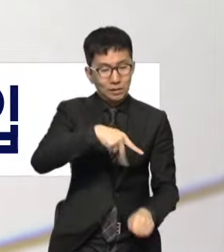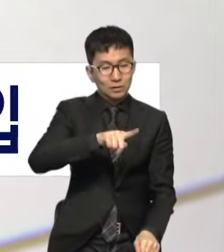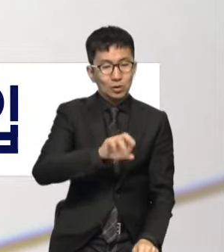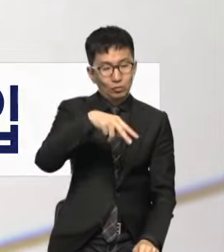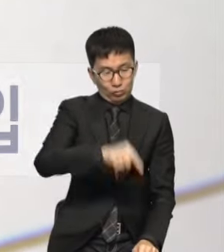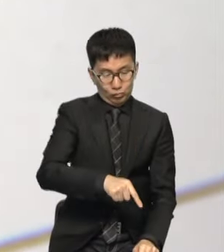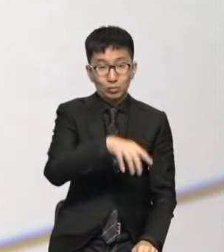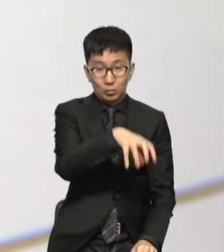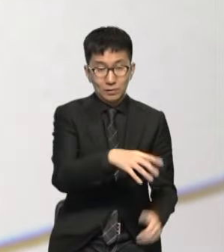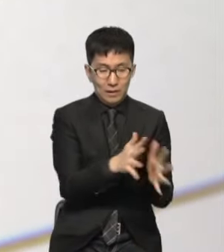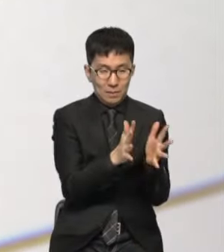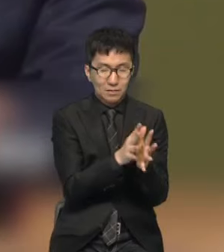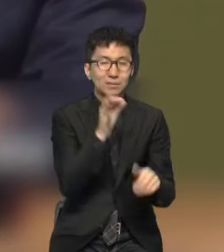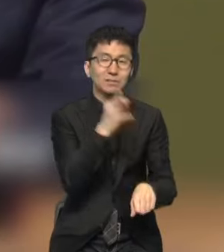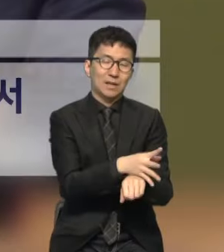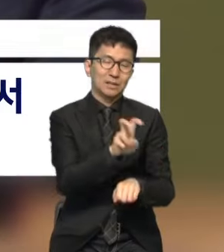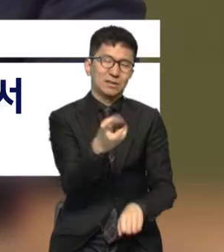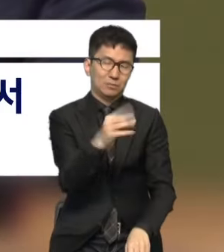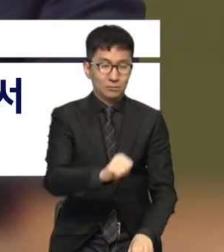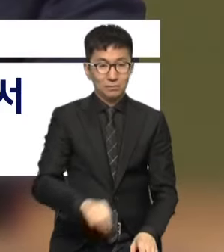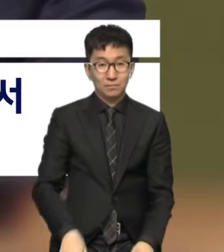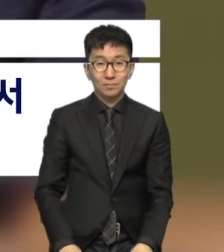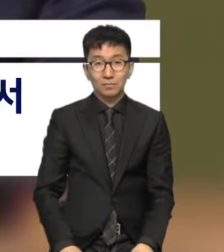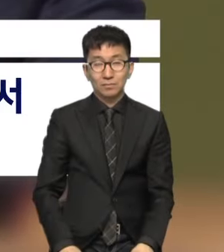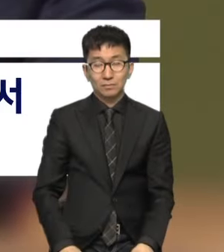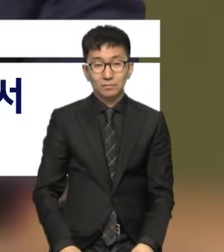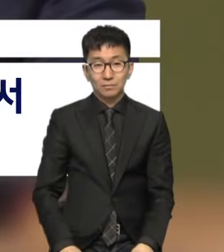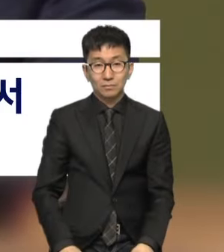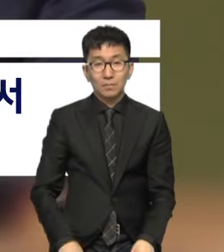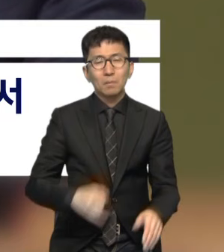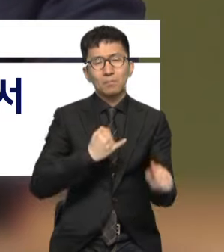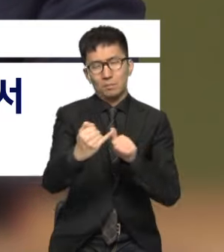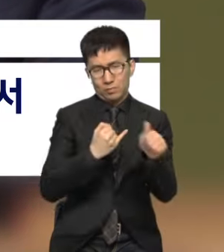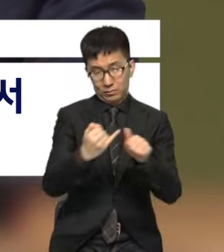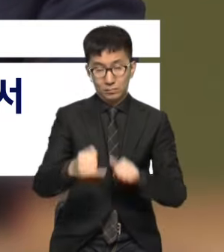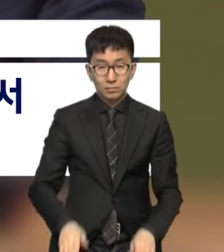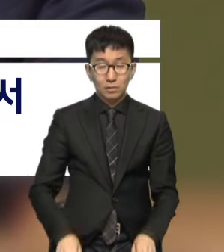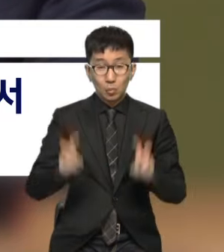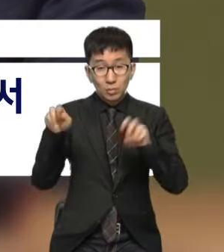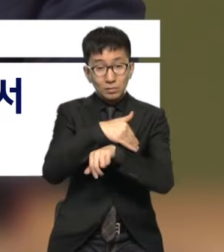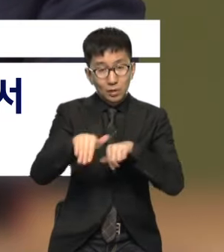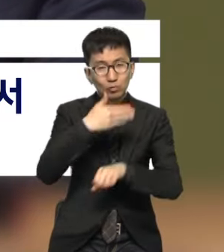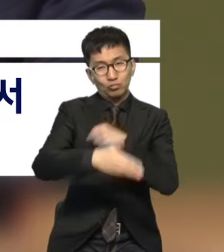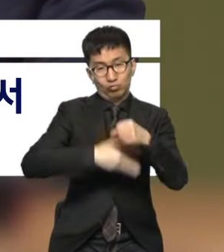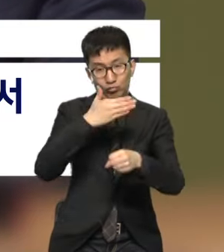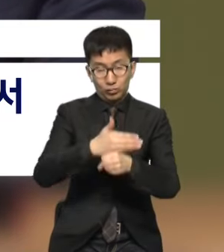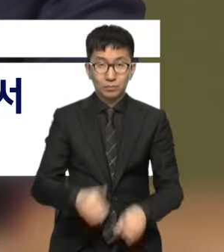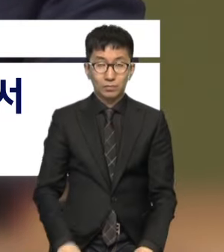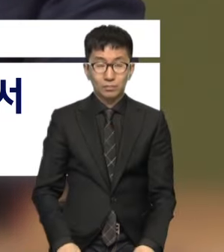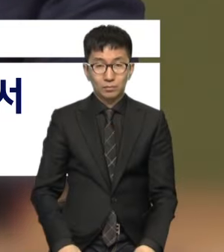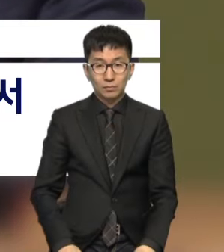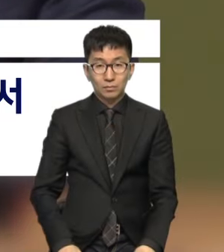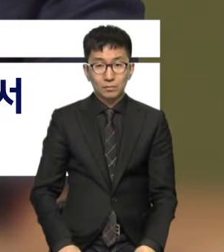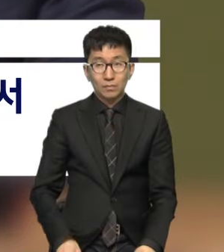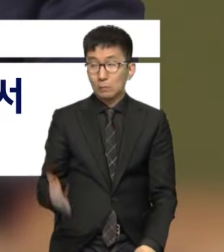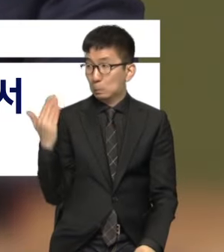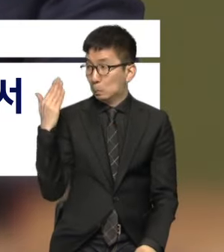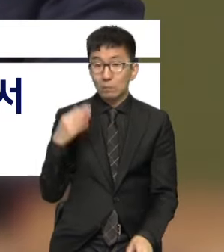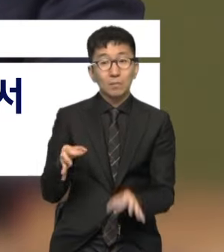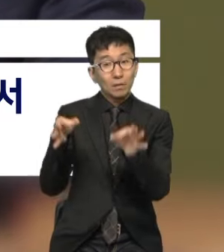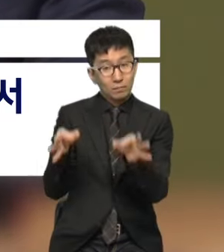사실이 공개됐습니다. 맞벌이 부부인데 직장 생활을 9년 했고 그래서 최근에